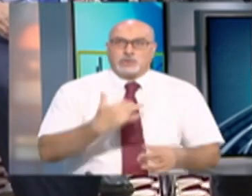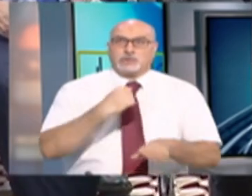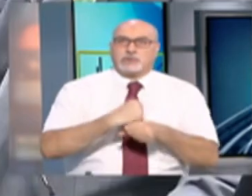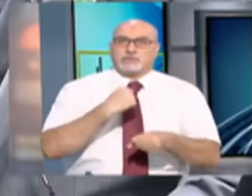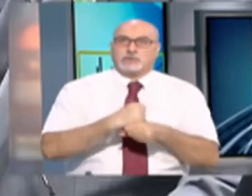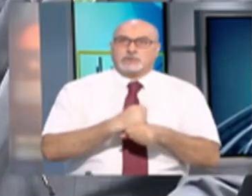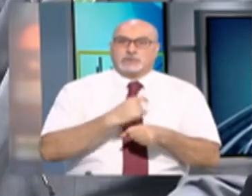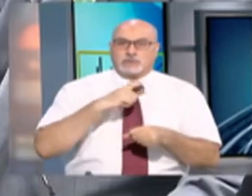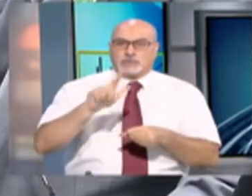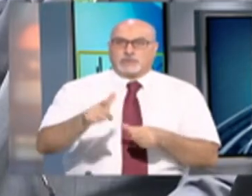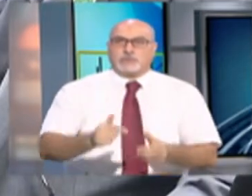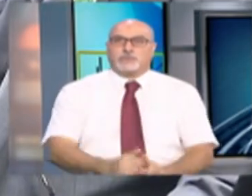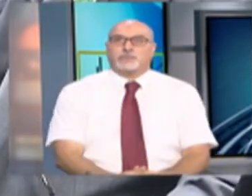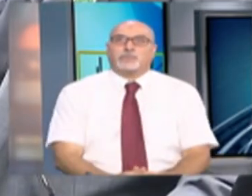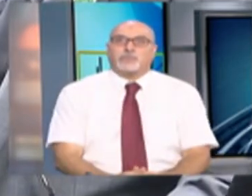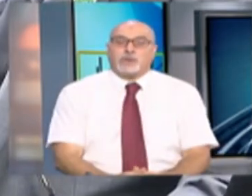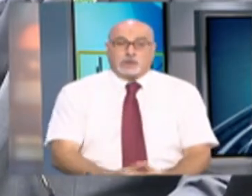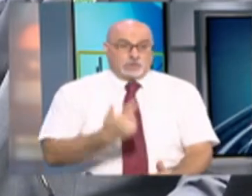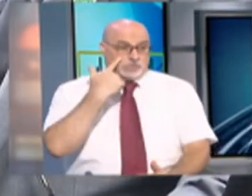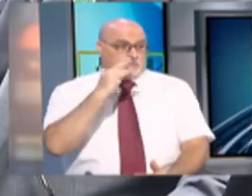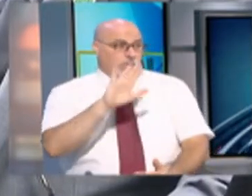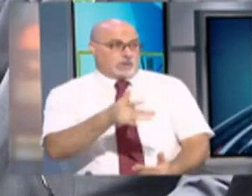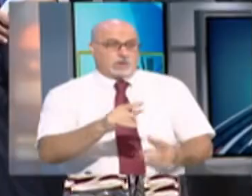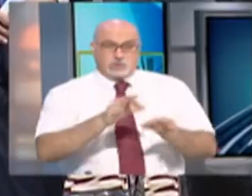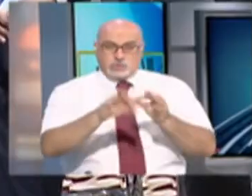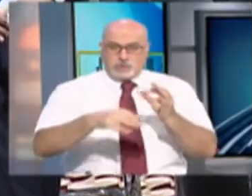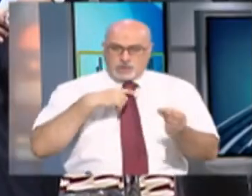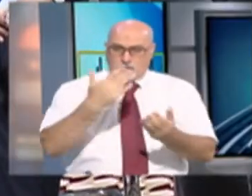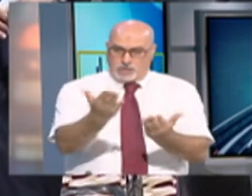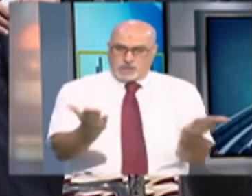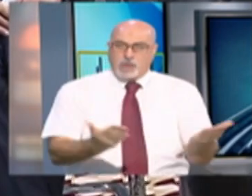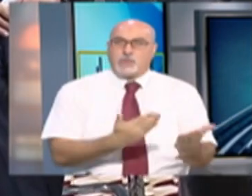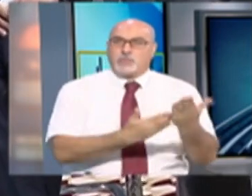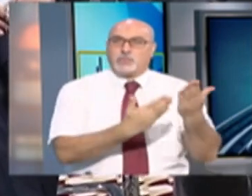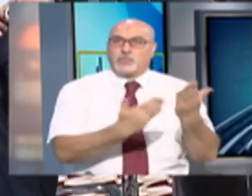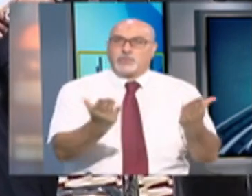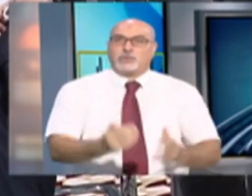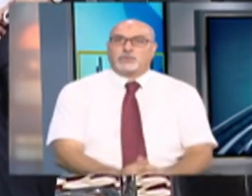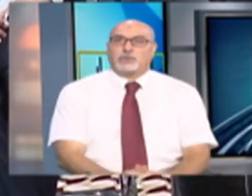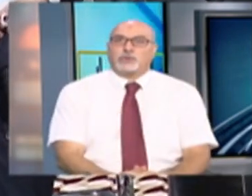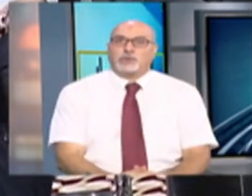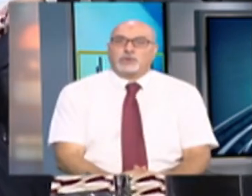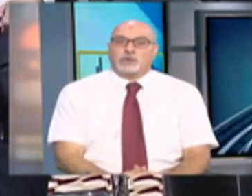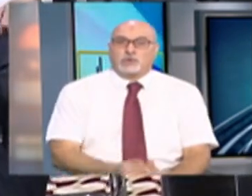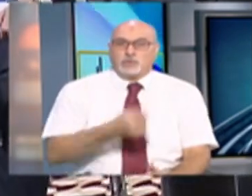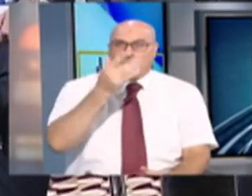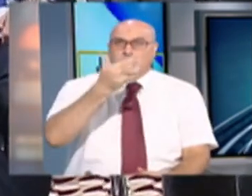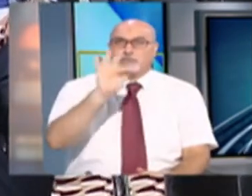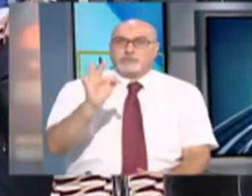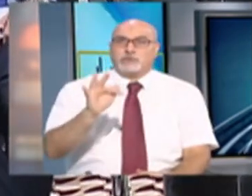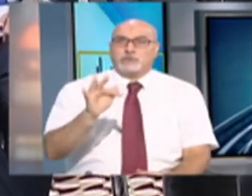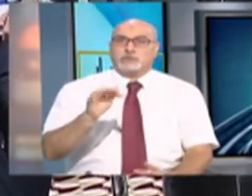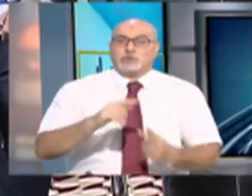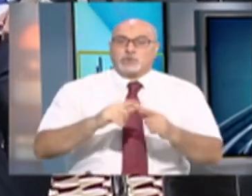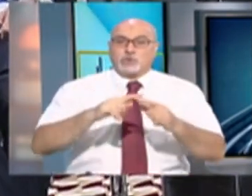طروفويت، والنتيجة راها هنا ويفتخروا بها مثل ما يقولوا بالفرنساوي زافي بلاسي لا بار